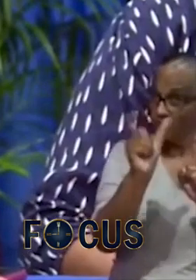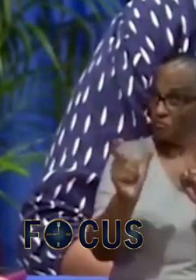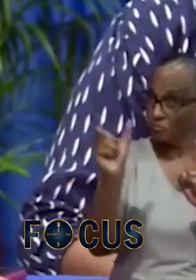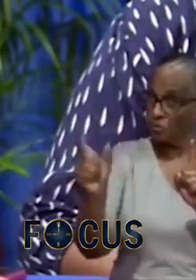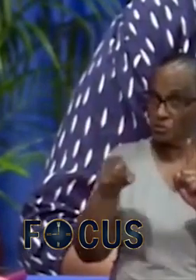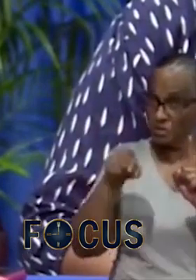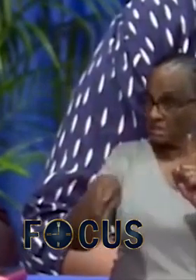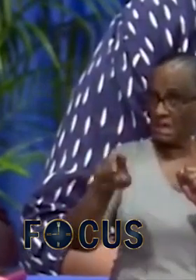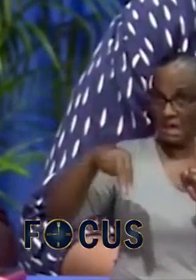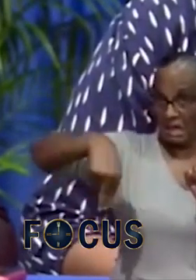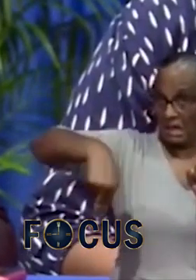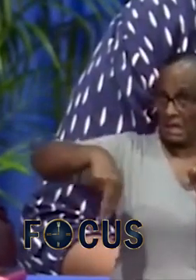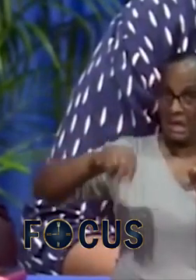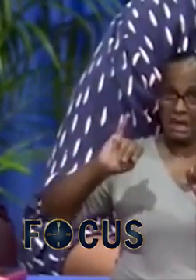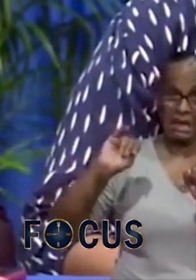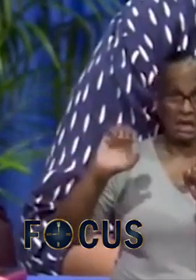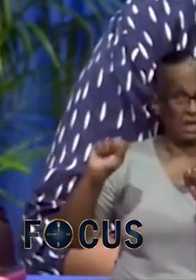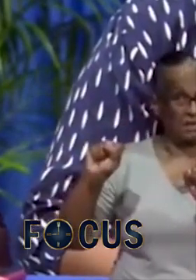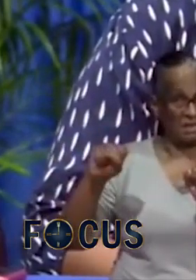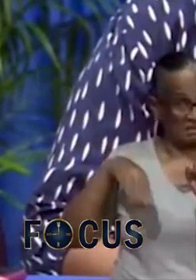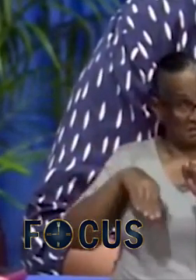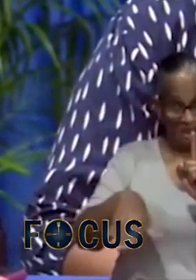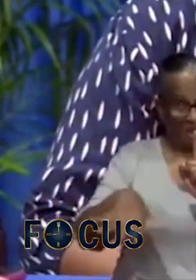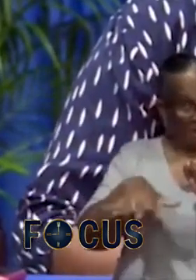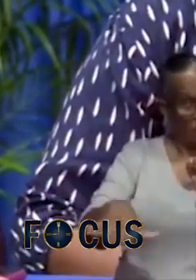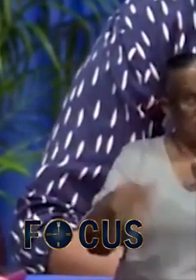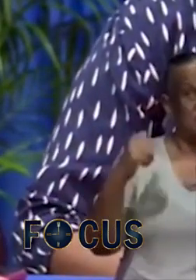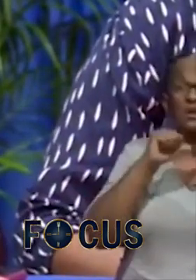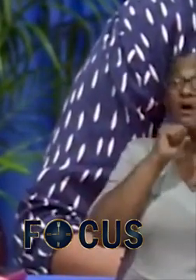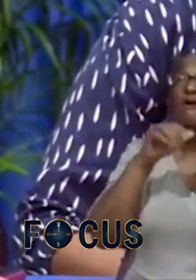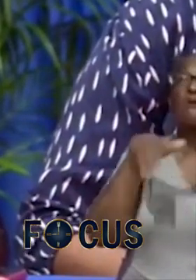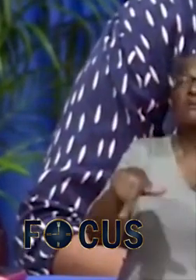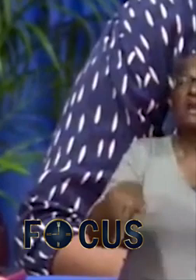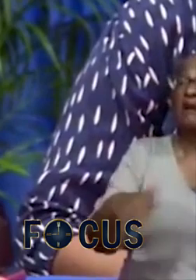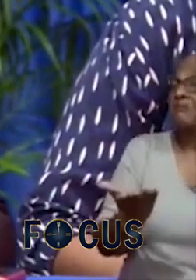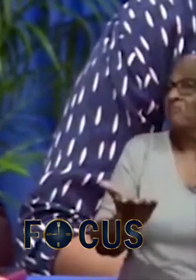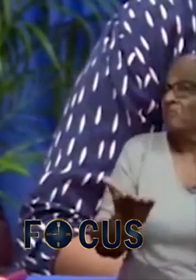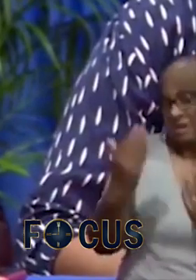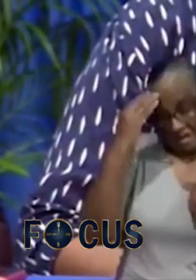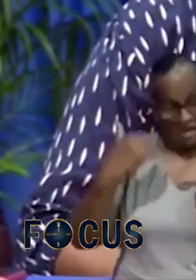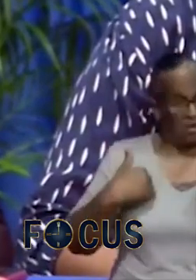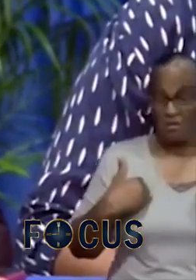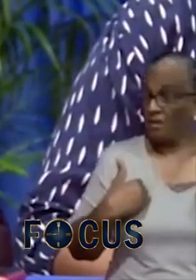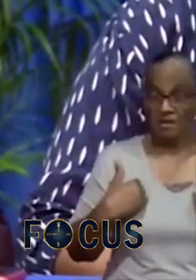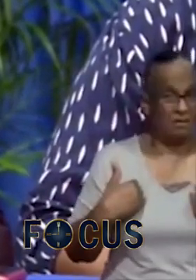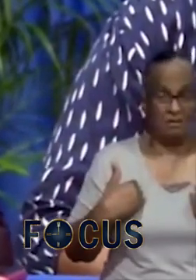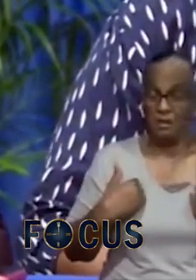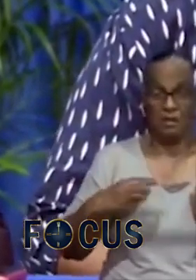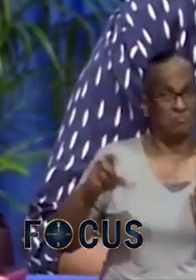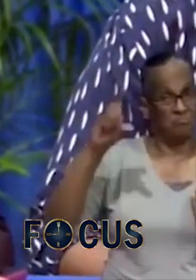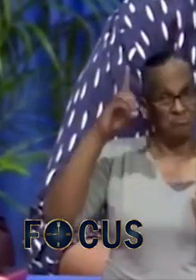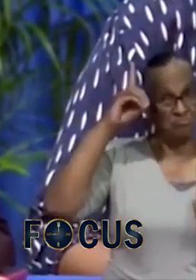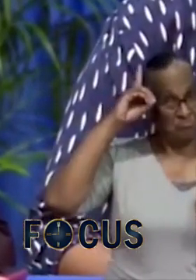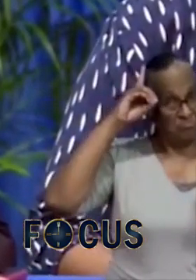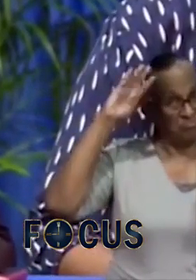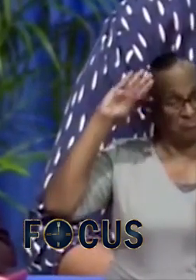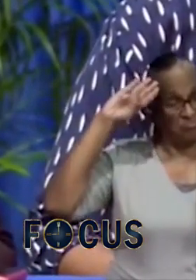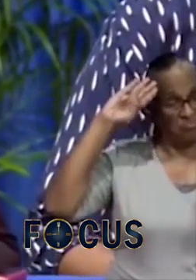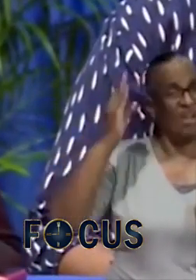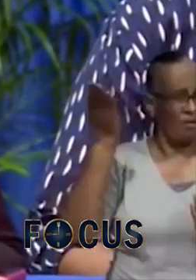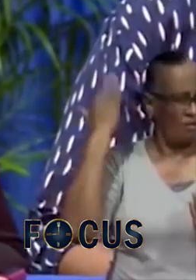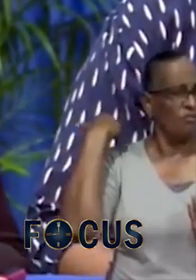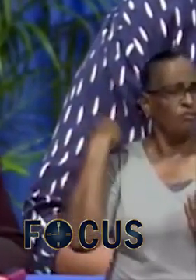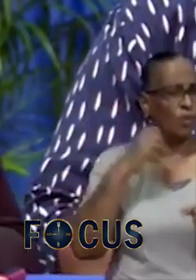daar deden, ik kan u dat nu zo niet zeggen. Ik denk dat mevrouw Feira daarop antwoord al had gegeven in de